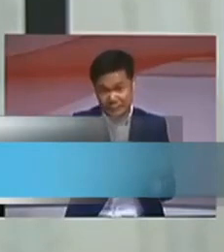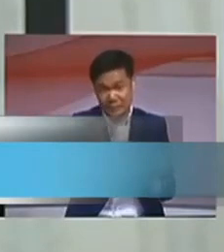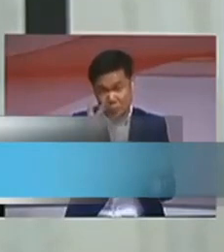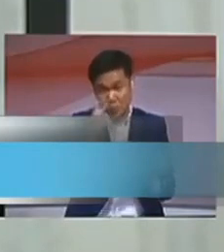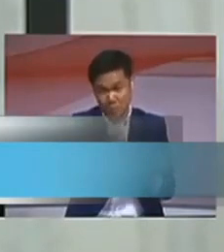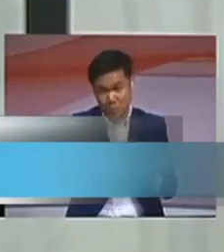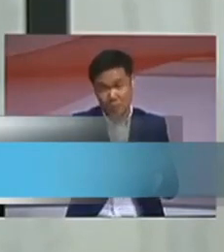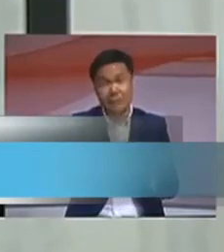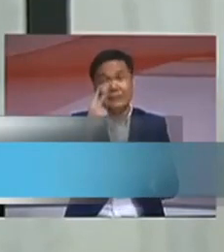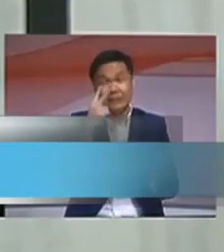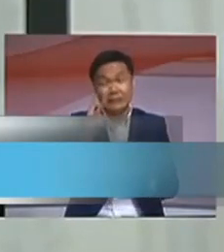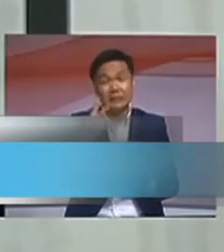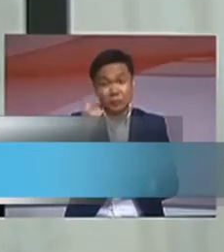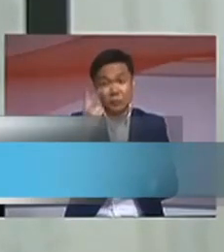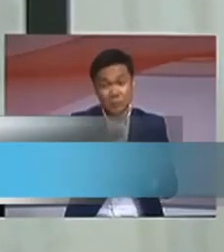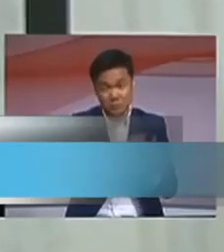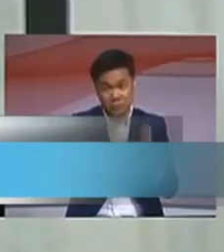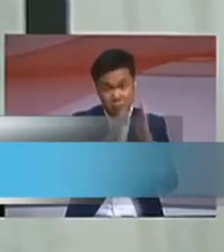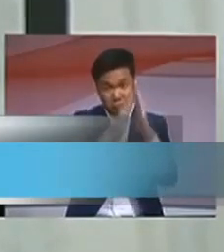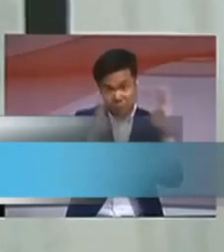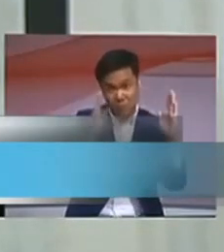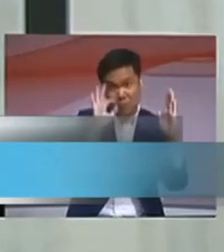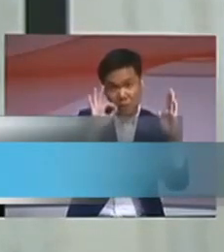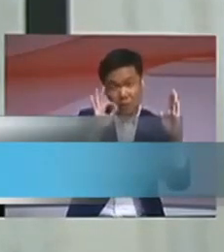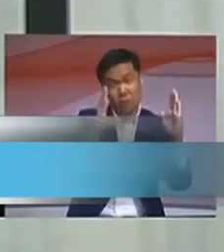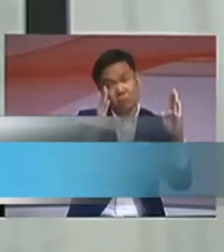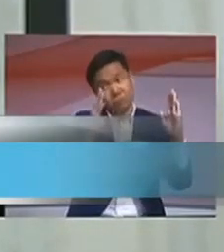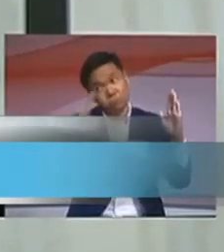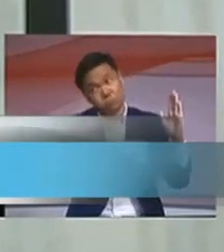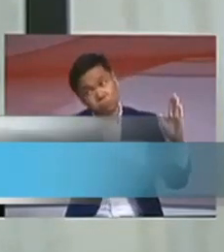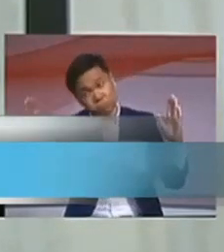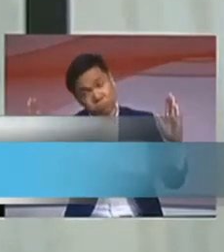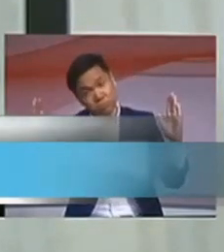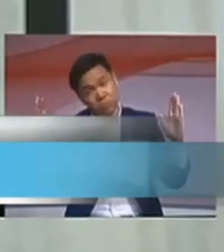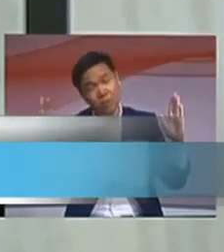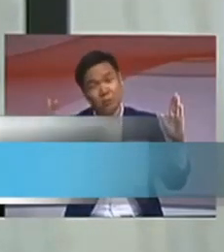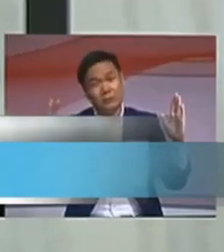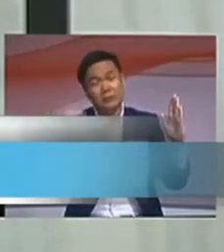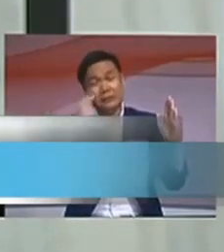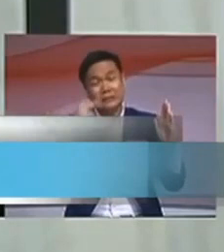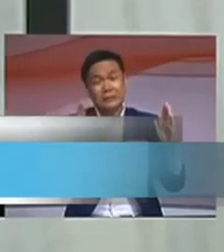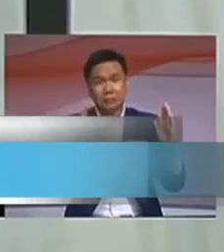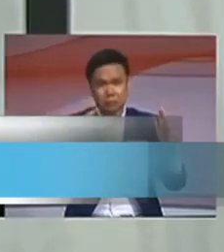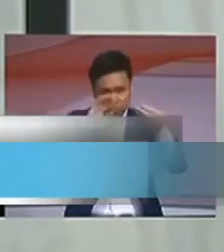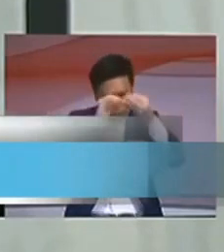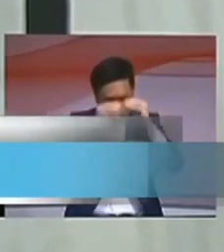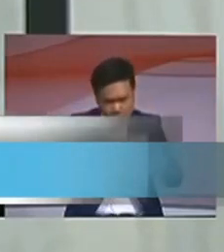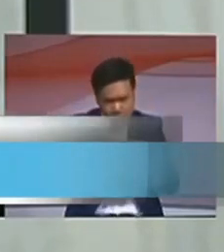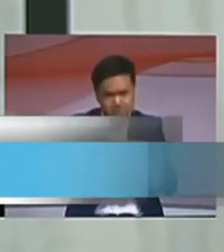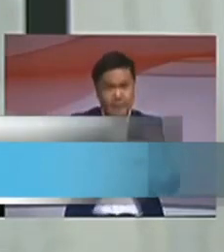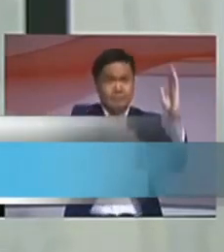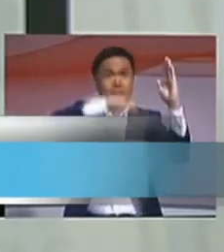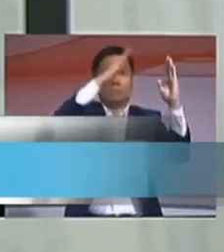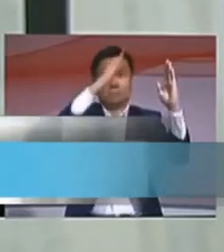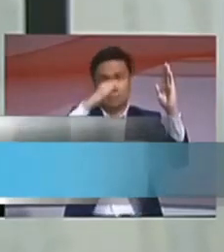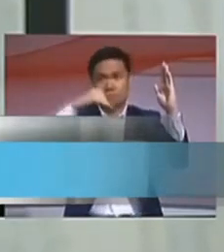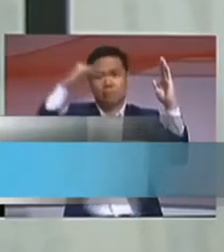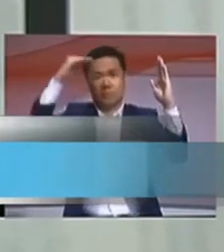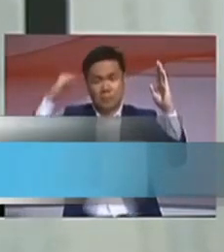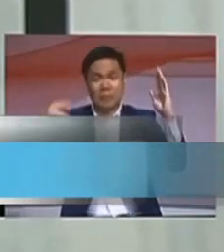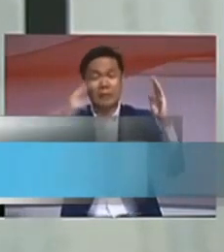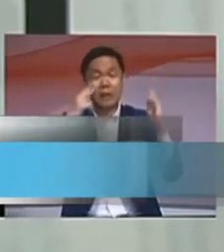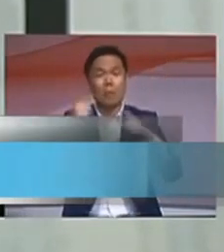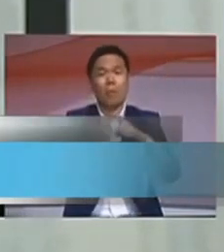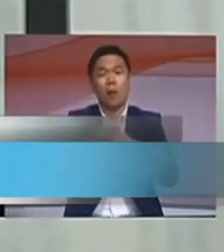lihat perkembangan 2 minggu dan kalau perlu atau tidak kita bergantung pada data-data, dan jangkaan kita mungkin dalam